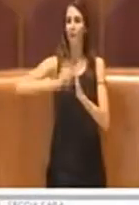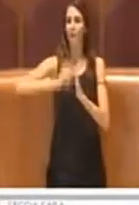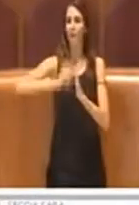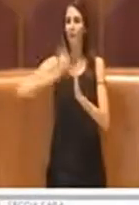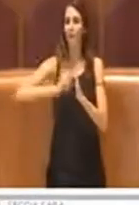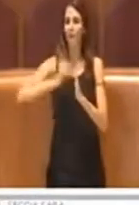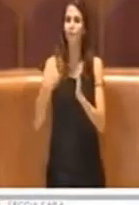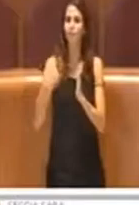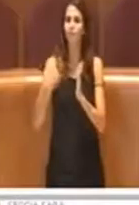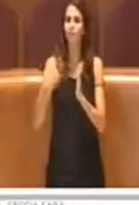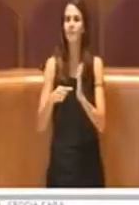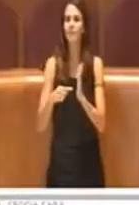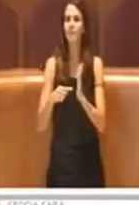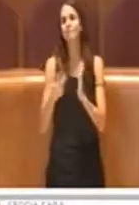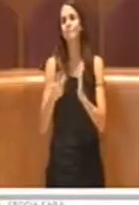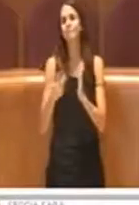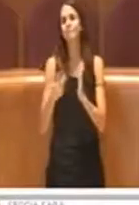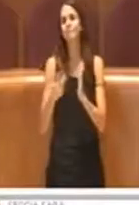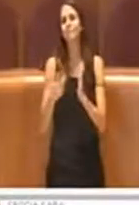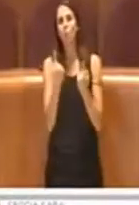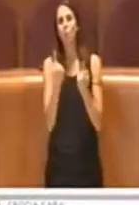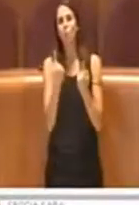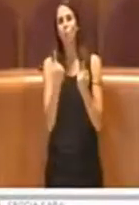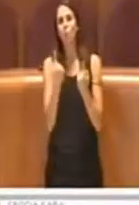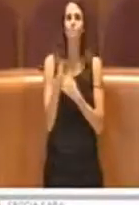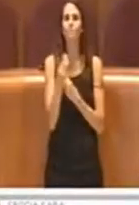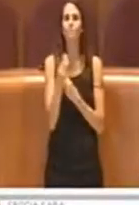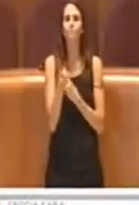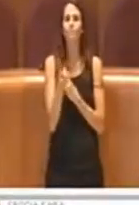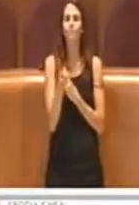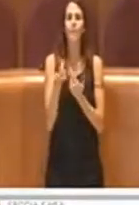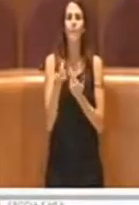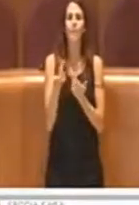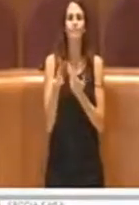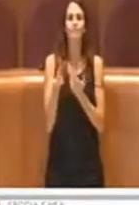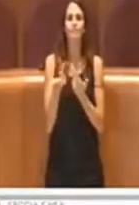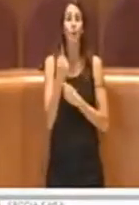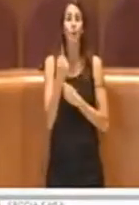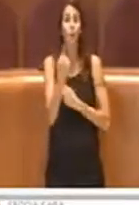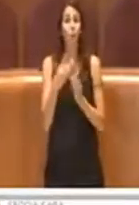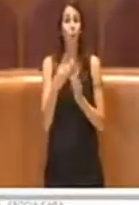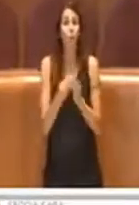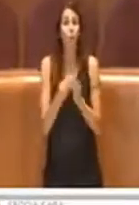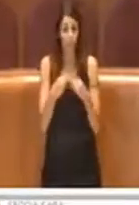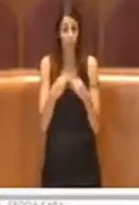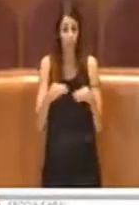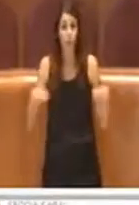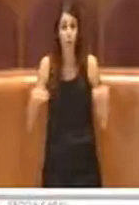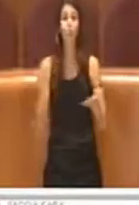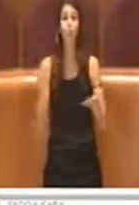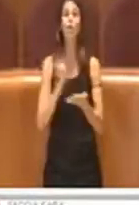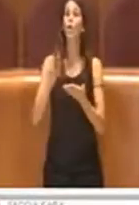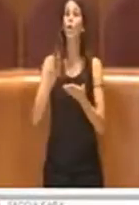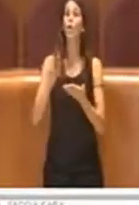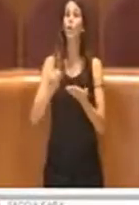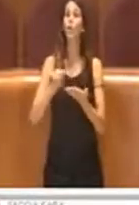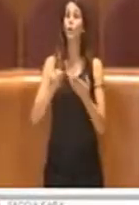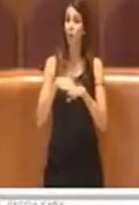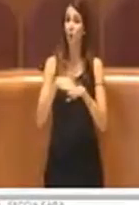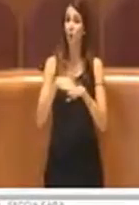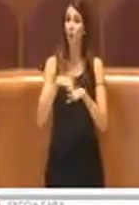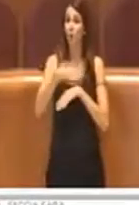delibera è o strume sarà, intende essere uno strumento degli uffici affinché ci sia un